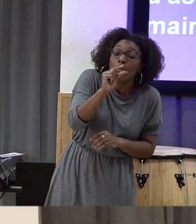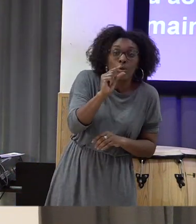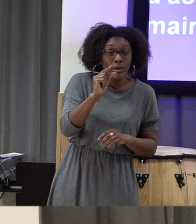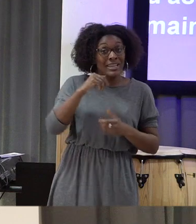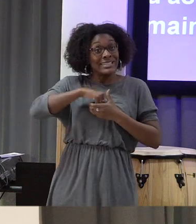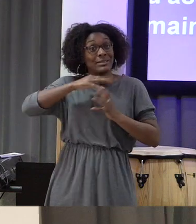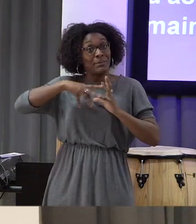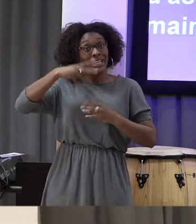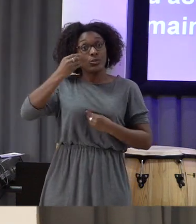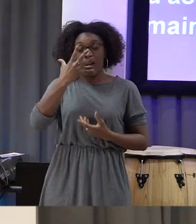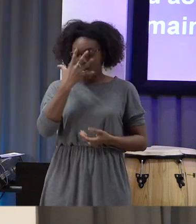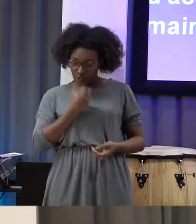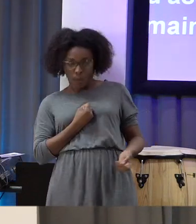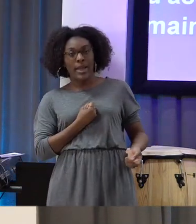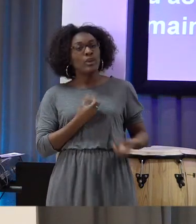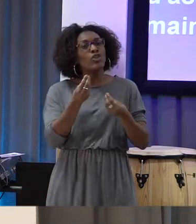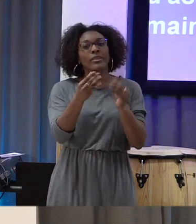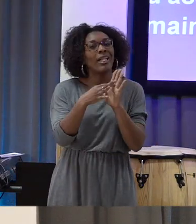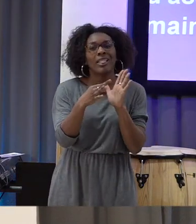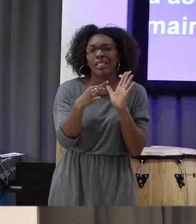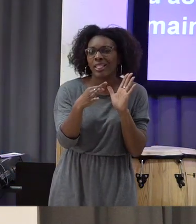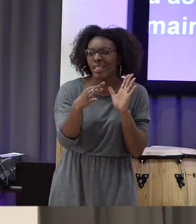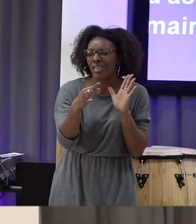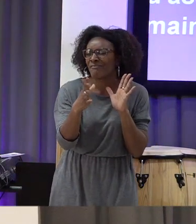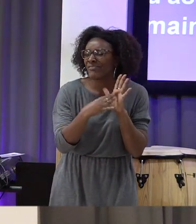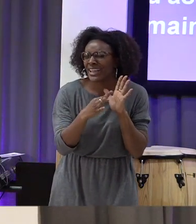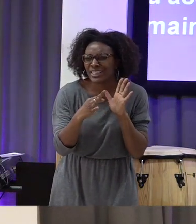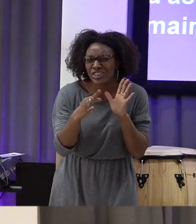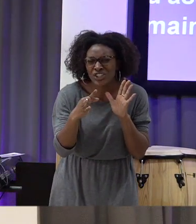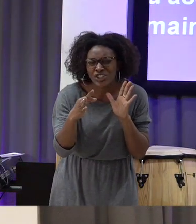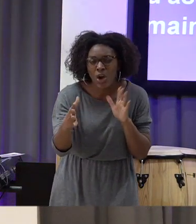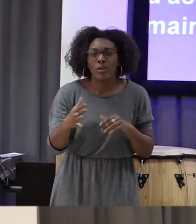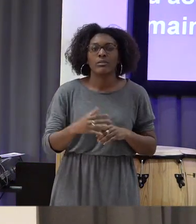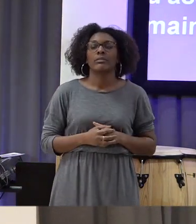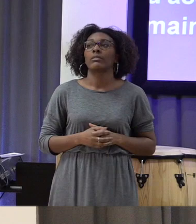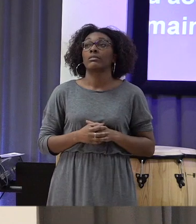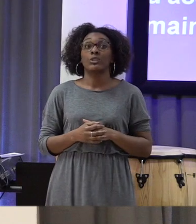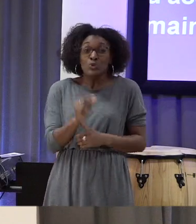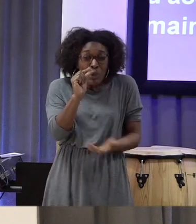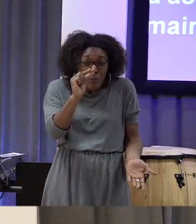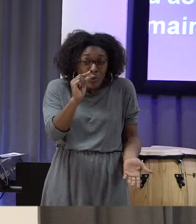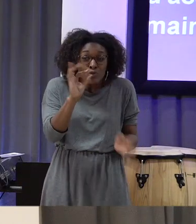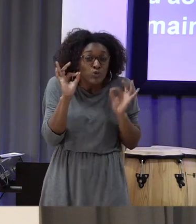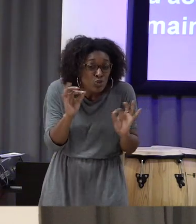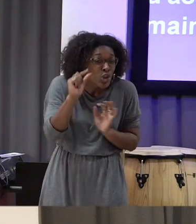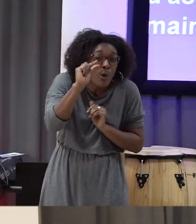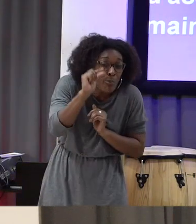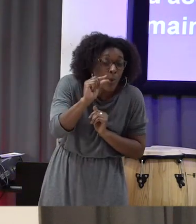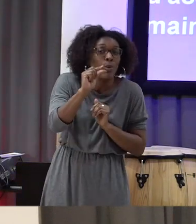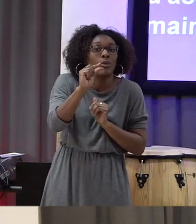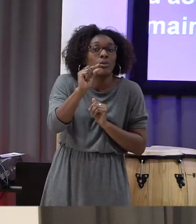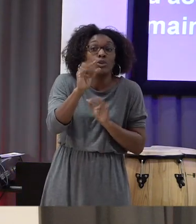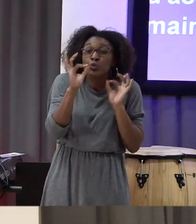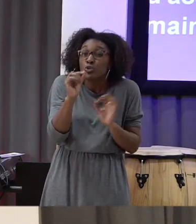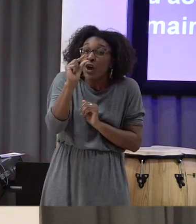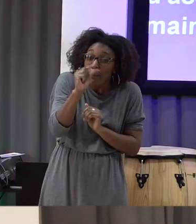spirituel conduit à la paresse. Comme il suffit de peu de choses dans cette